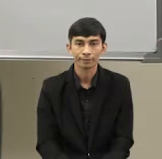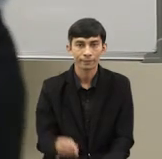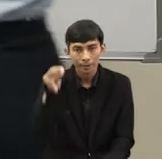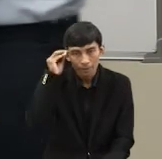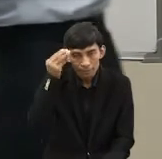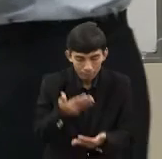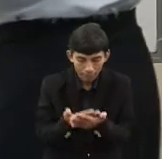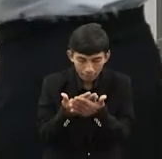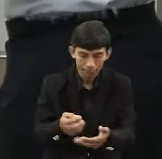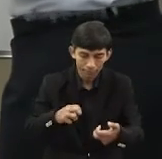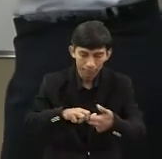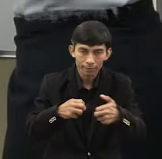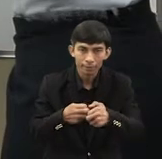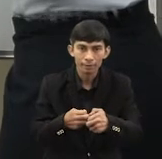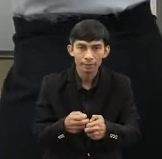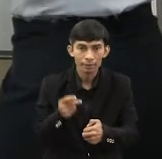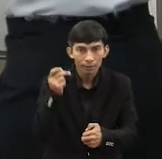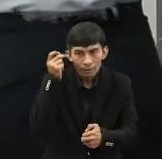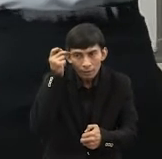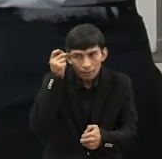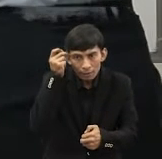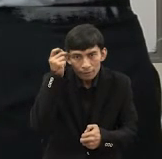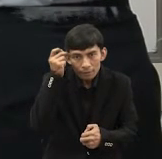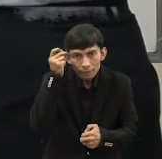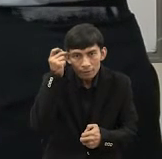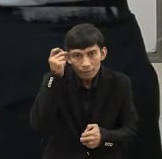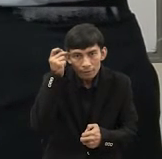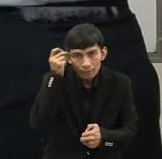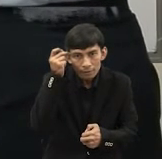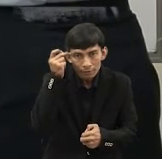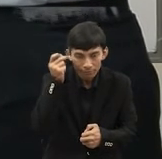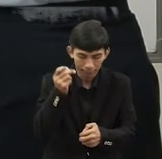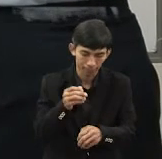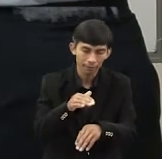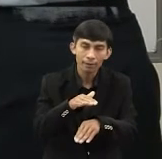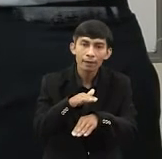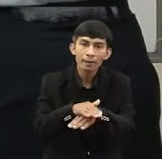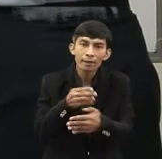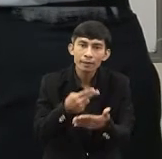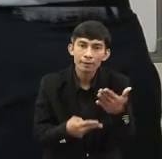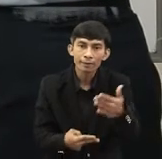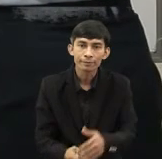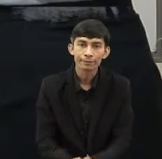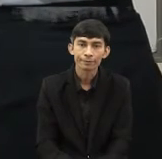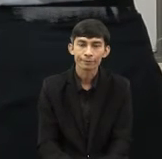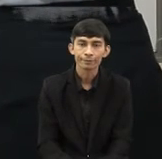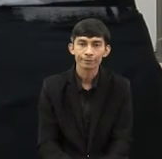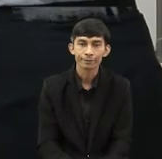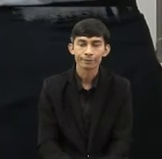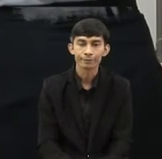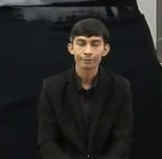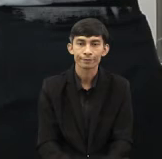chà đặt bay bằng cờ chùm náo ta dân thử cất từ ấy chà con ta cất từ lửa